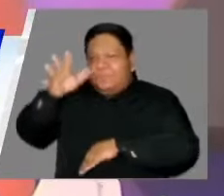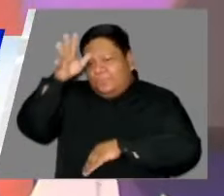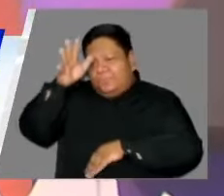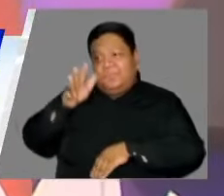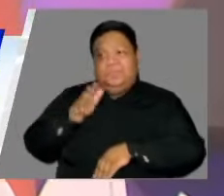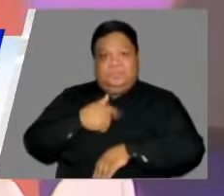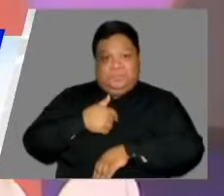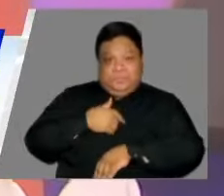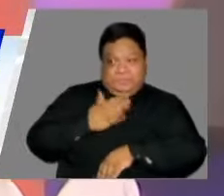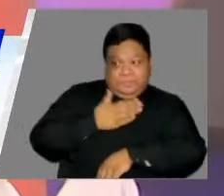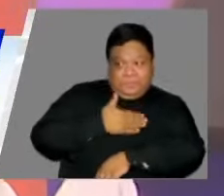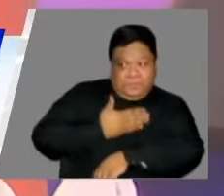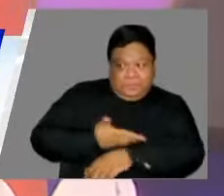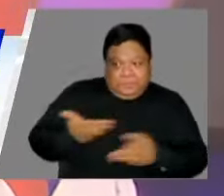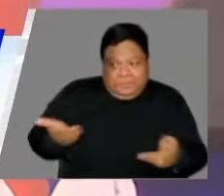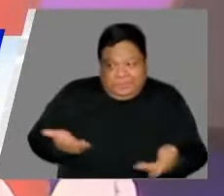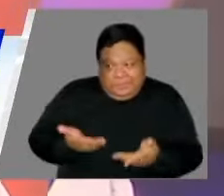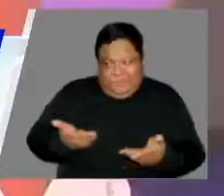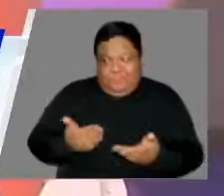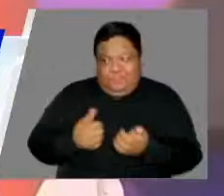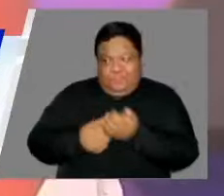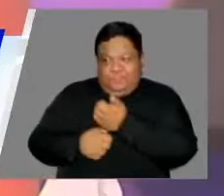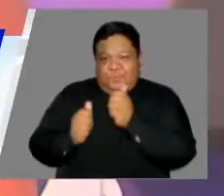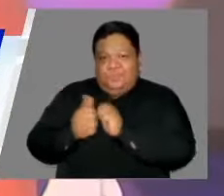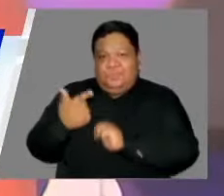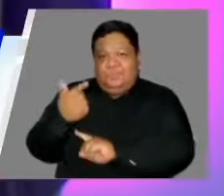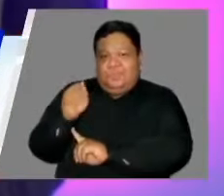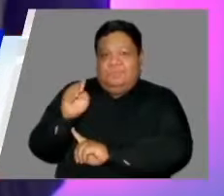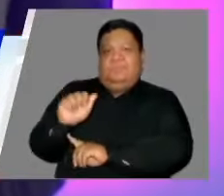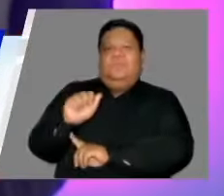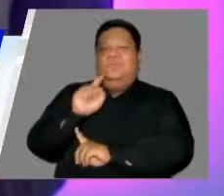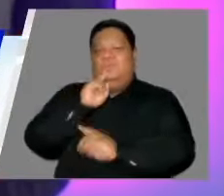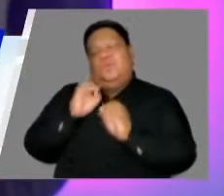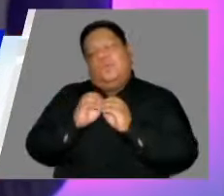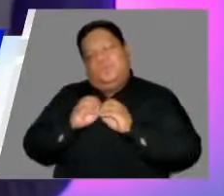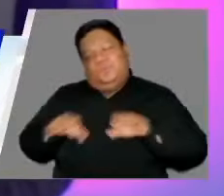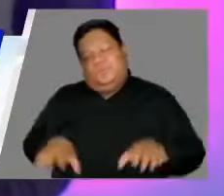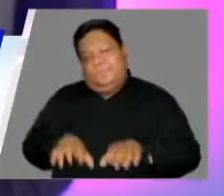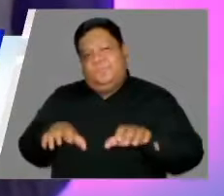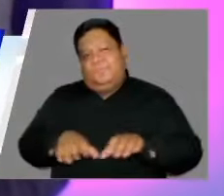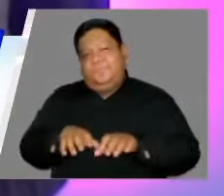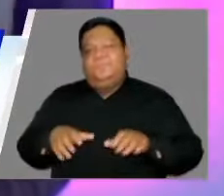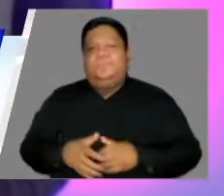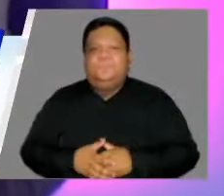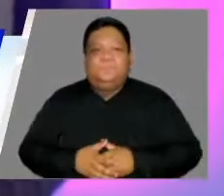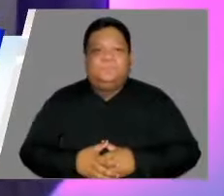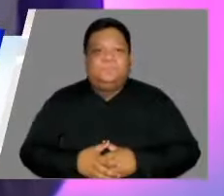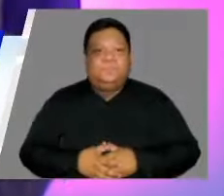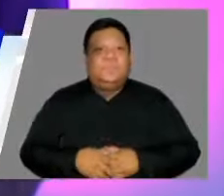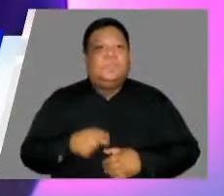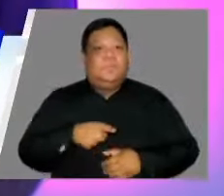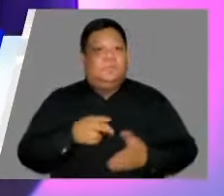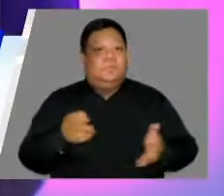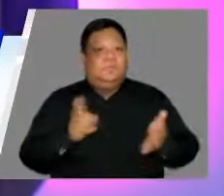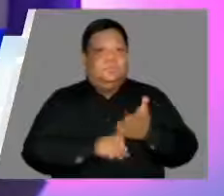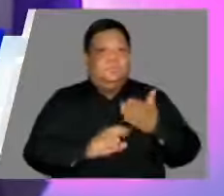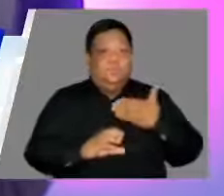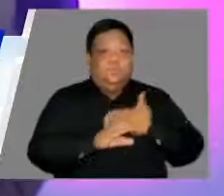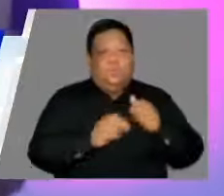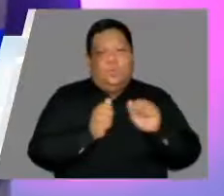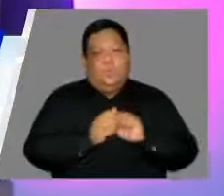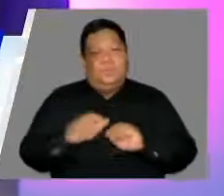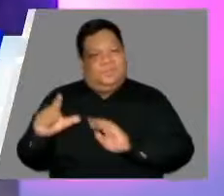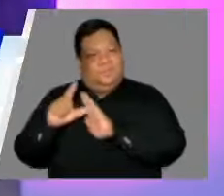GMA, mas pag-iigihan ko pa ho. Nanguna sa contract signing si Attorney Annette Gozon Valdez